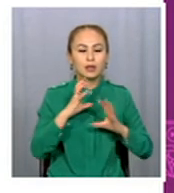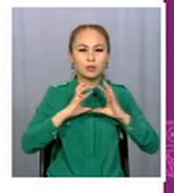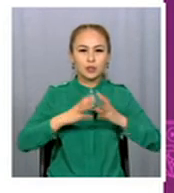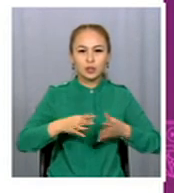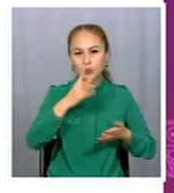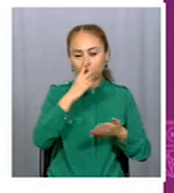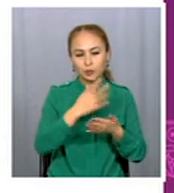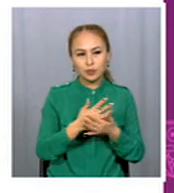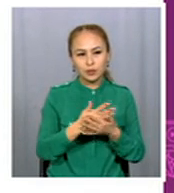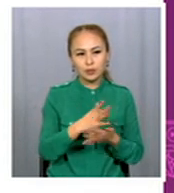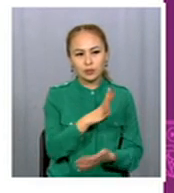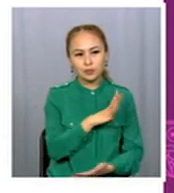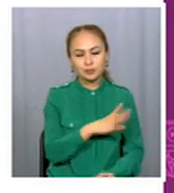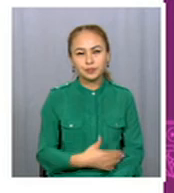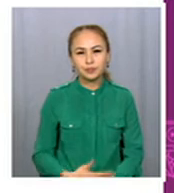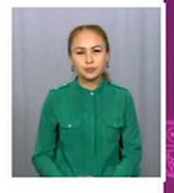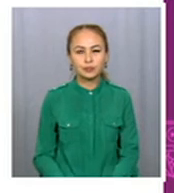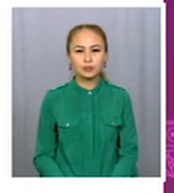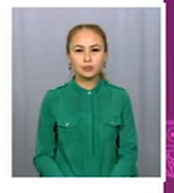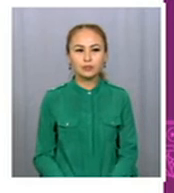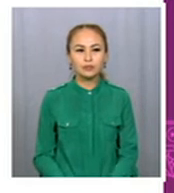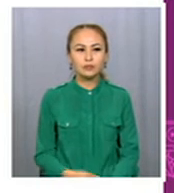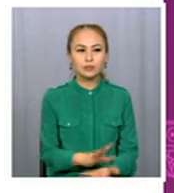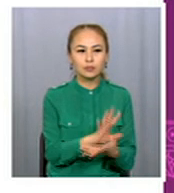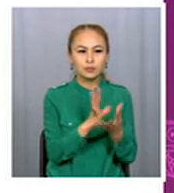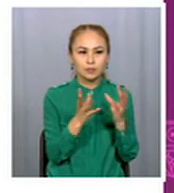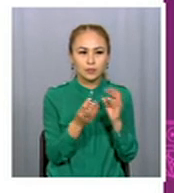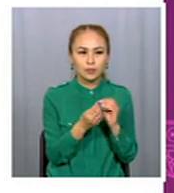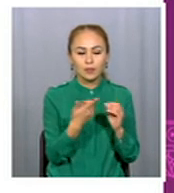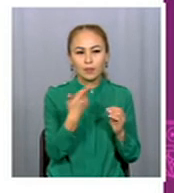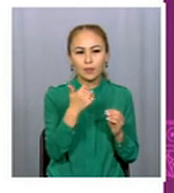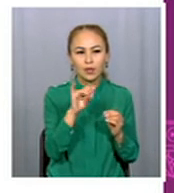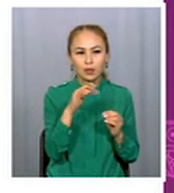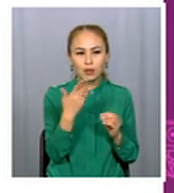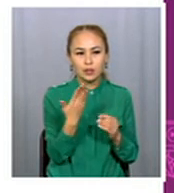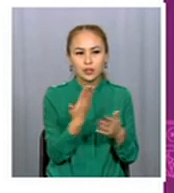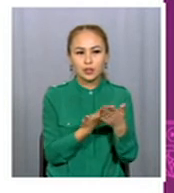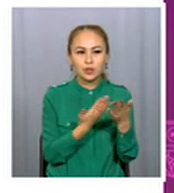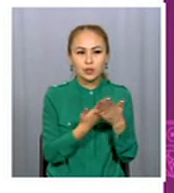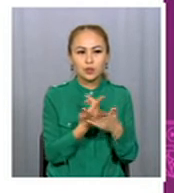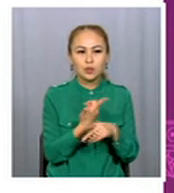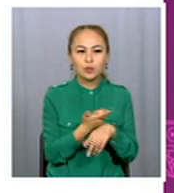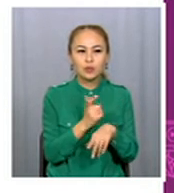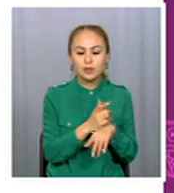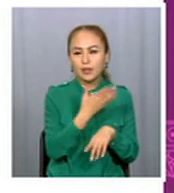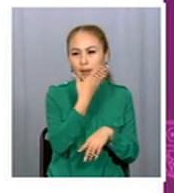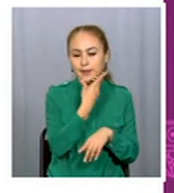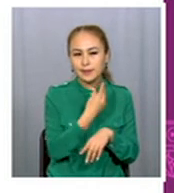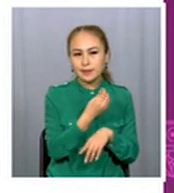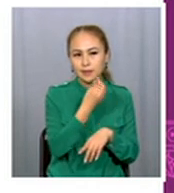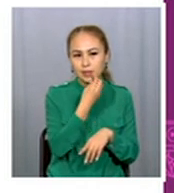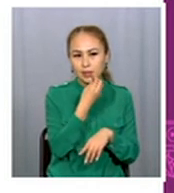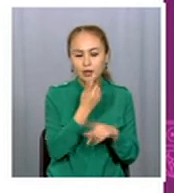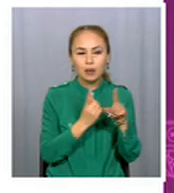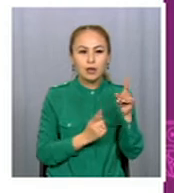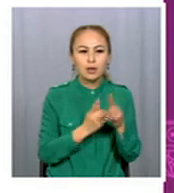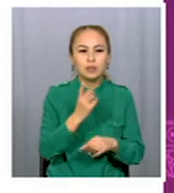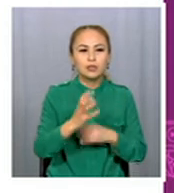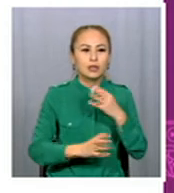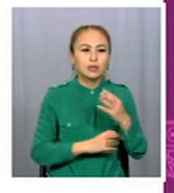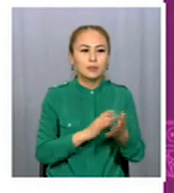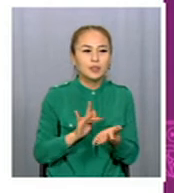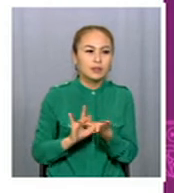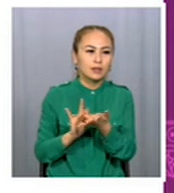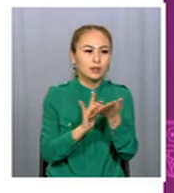да ғаламшарларды көрсетті. Қорытынды. Ғарыш кеңістігі өте әсем.